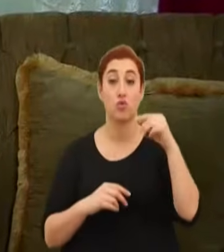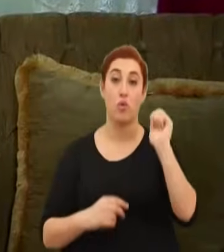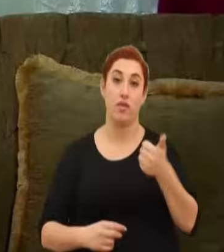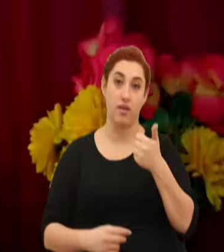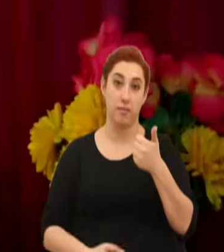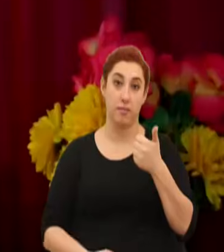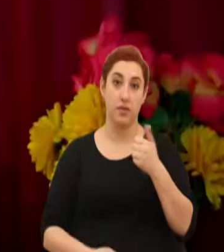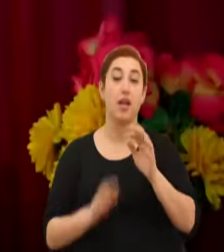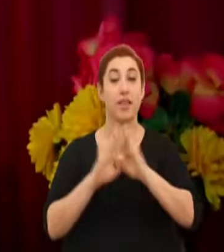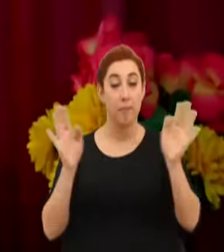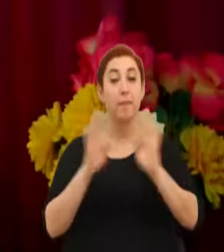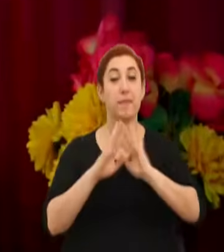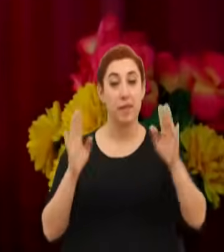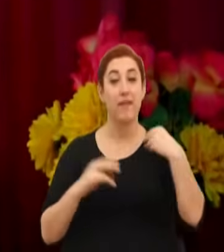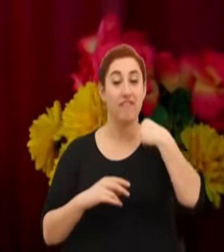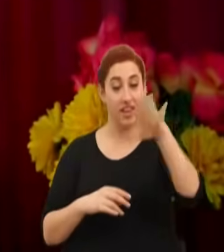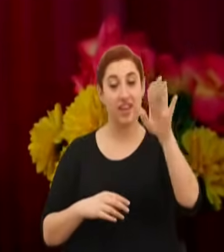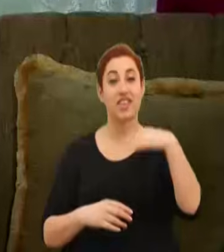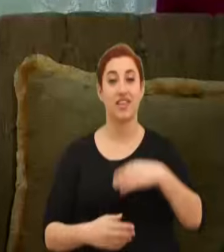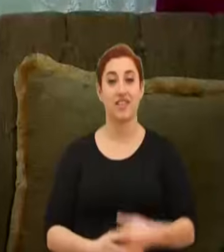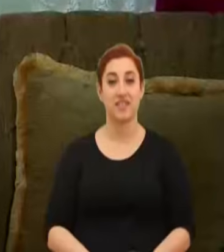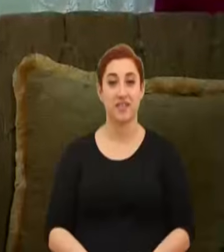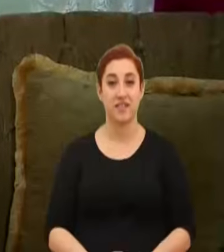çok önemli. Tamam. Verdik.